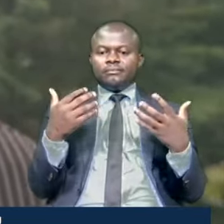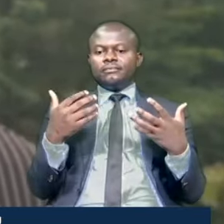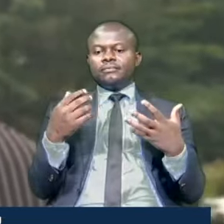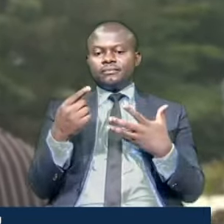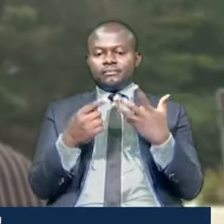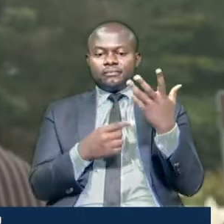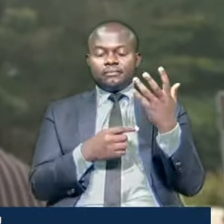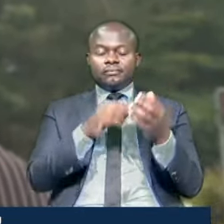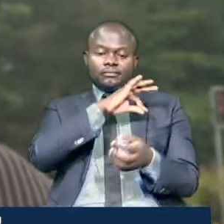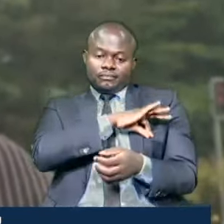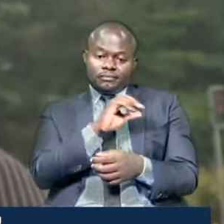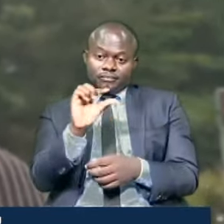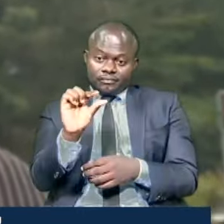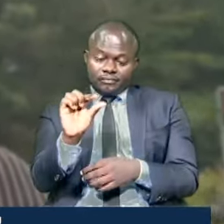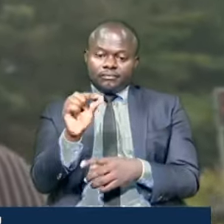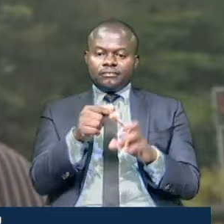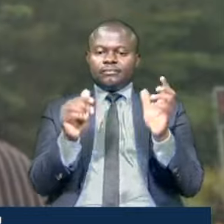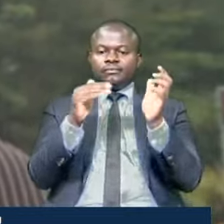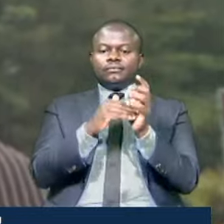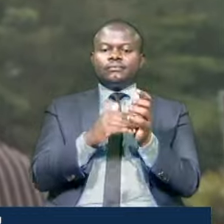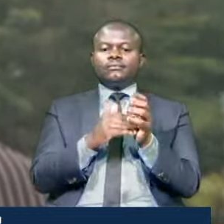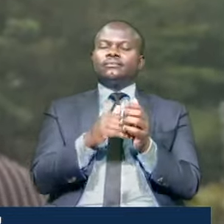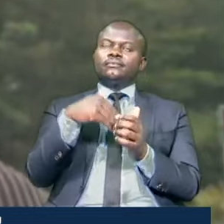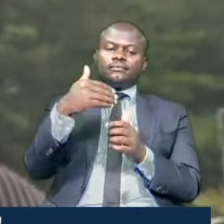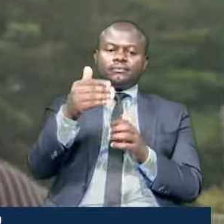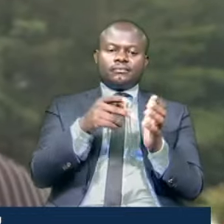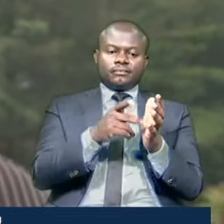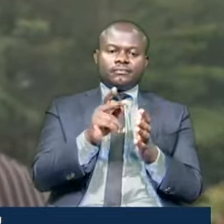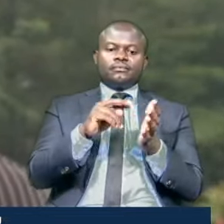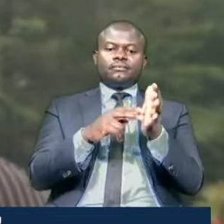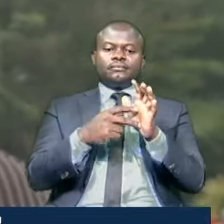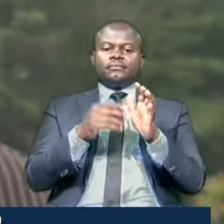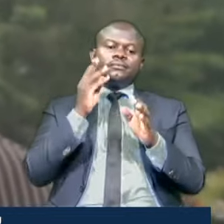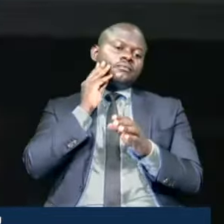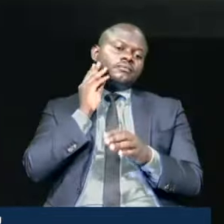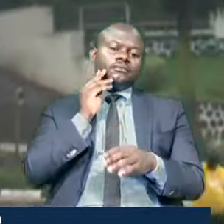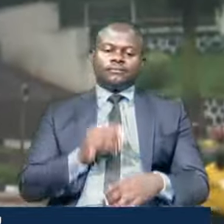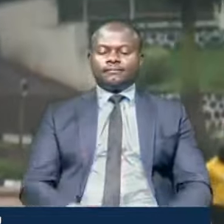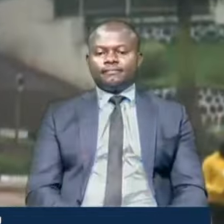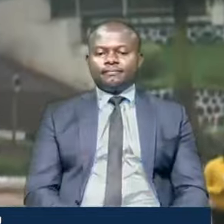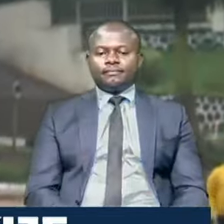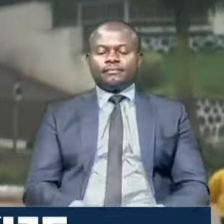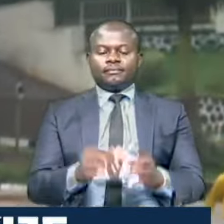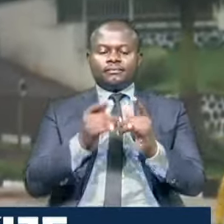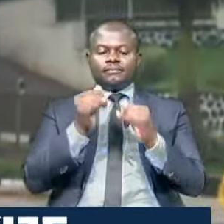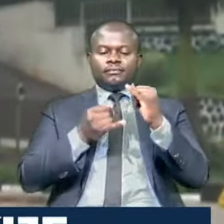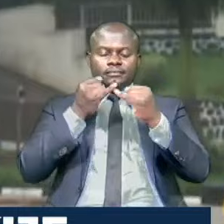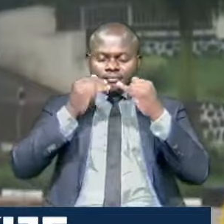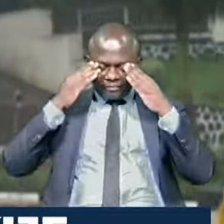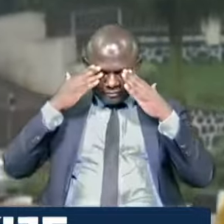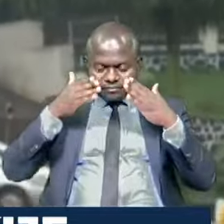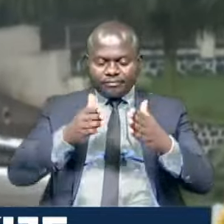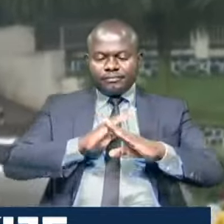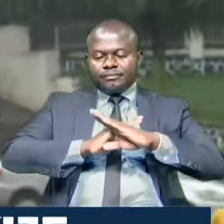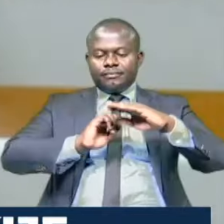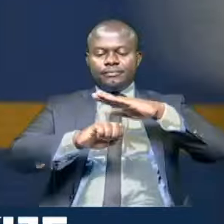kuri taux d'intérêt ntoya hanyuma tukazagenda tuyishyura uko umushinga uzagenda umenyera. Mu nama mpuzamahanga yigaga ku kurengera